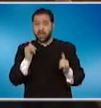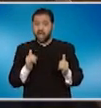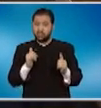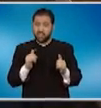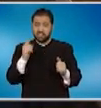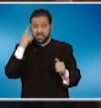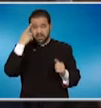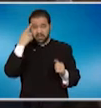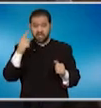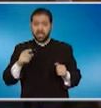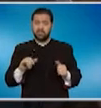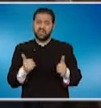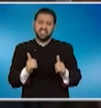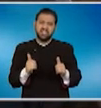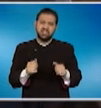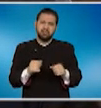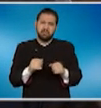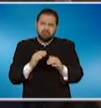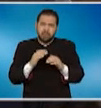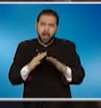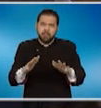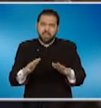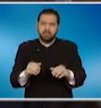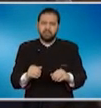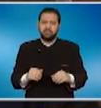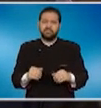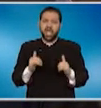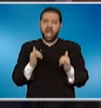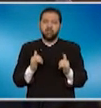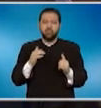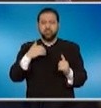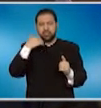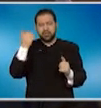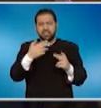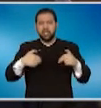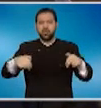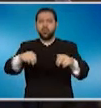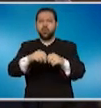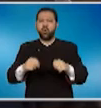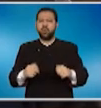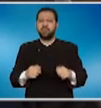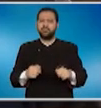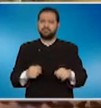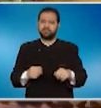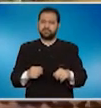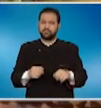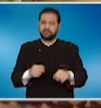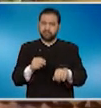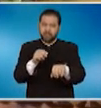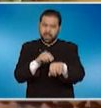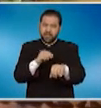fenomen se petrece cu o rapiditate uimitoare atunci când noi ne percepem pe noi înșine,